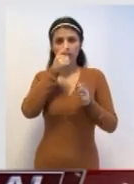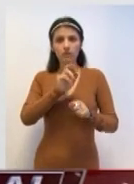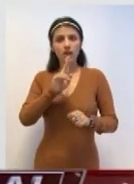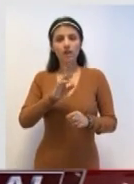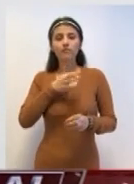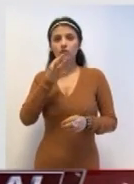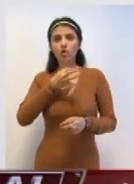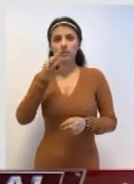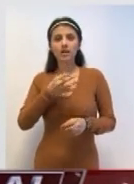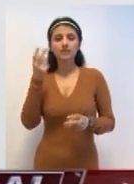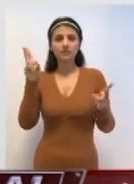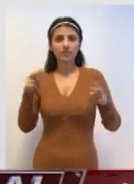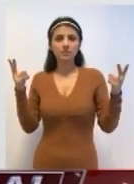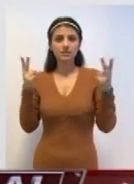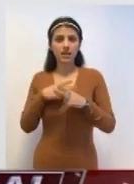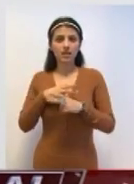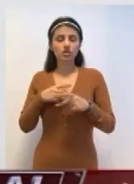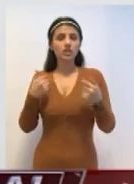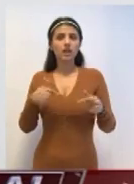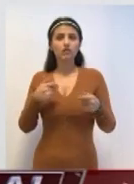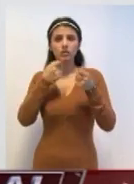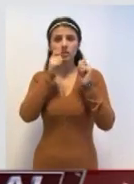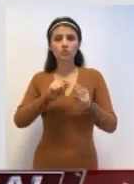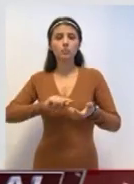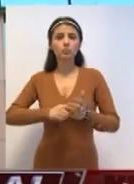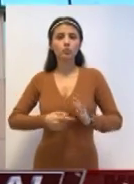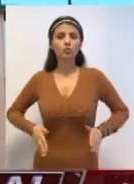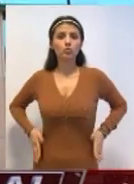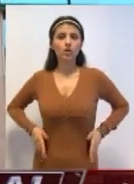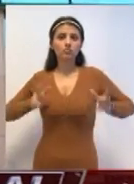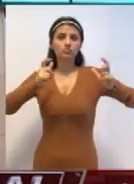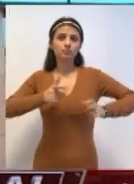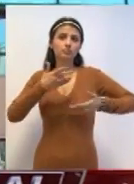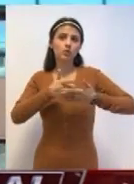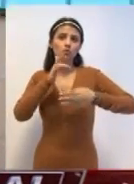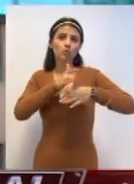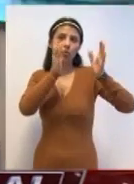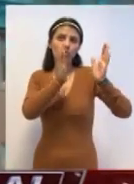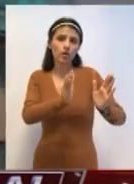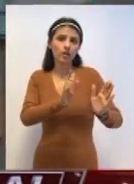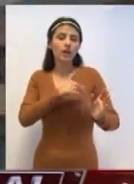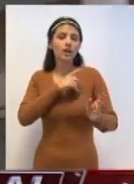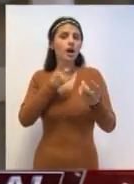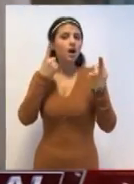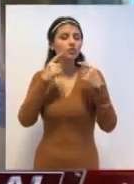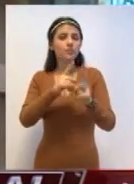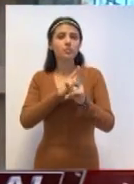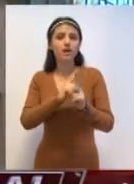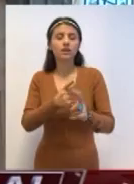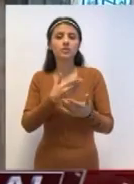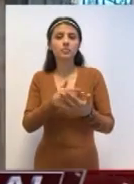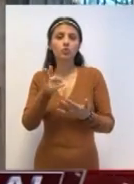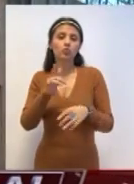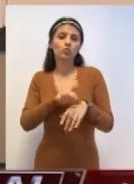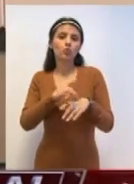Am avut denunțuri, dar vorbim ca să fim înțeleși, nu au fost denunțuri punctuale pe un anumit medic. Denunțuri referitoare la o